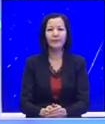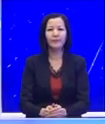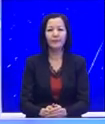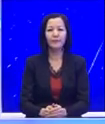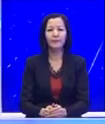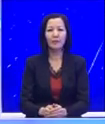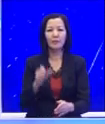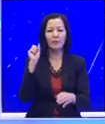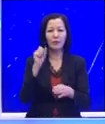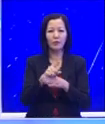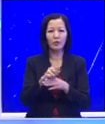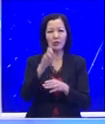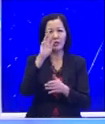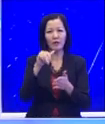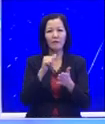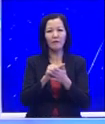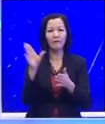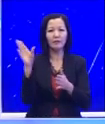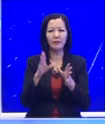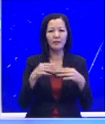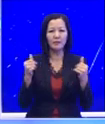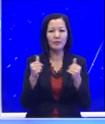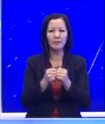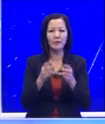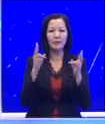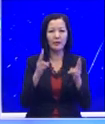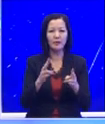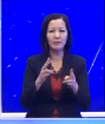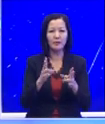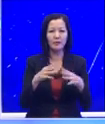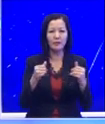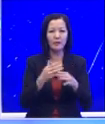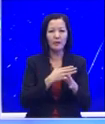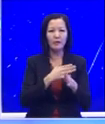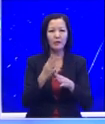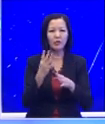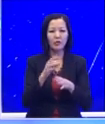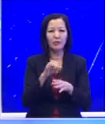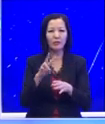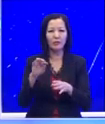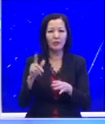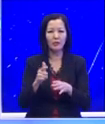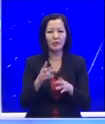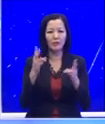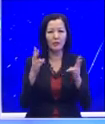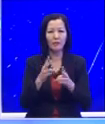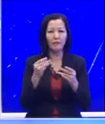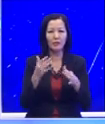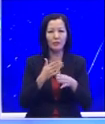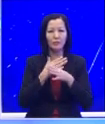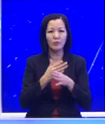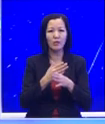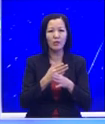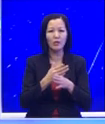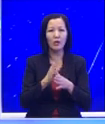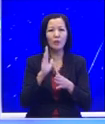По поручению главы государства всем семьям погибших в авиакатастрофе будет выделено по 4 миллиона тенге. Необходимая финансовая